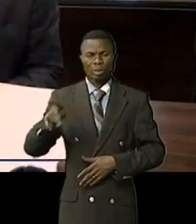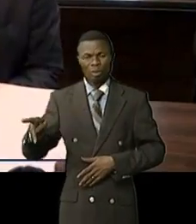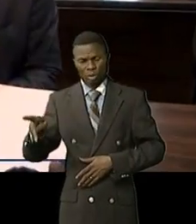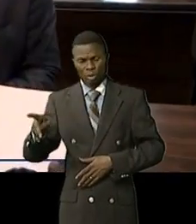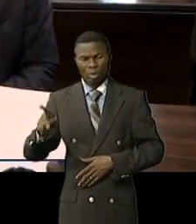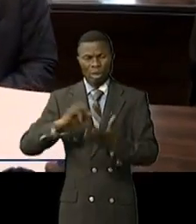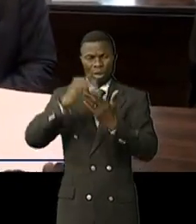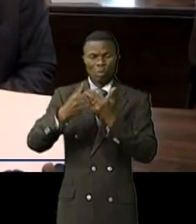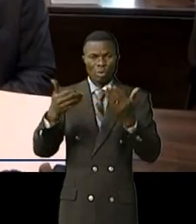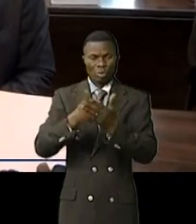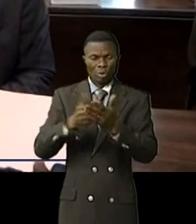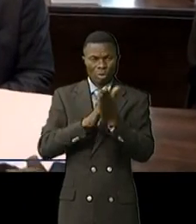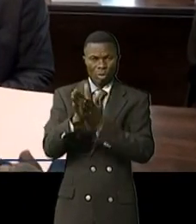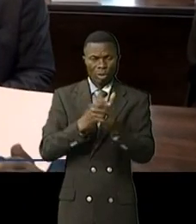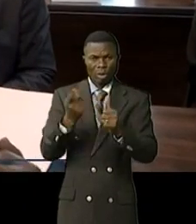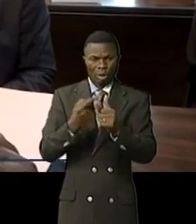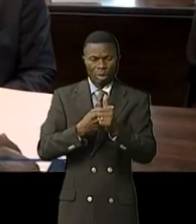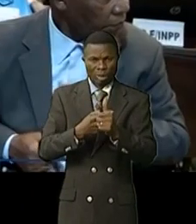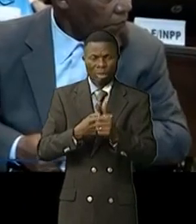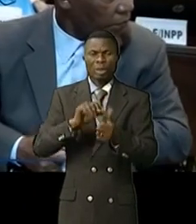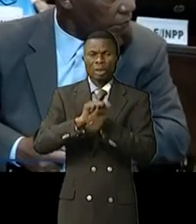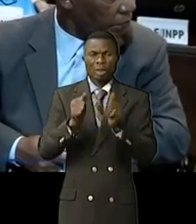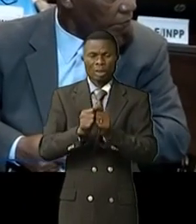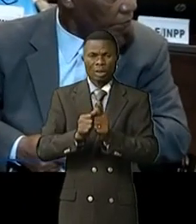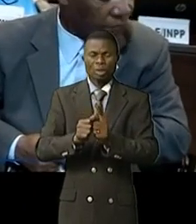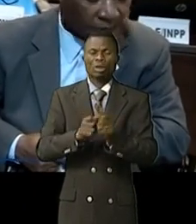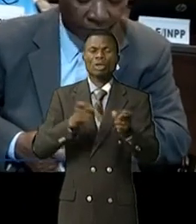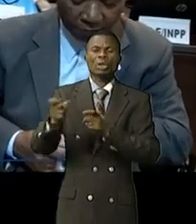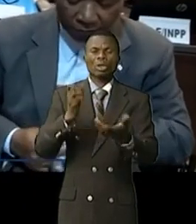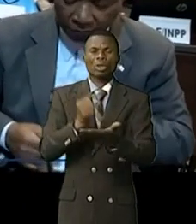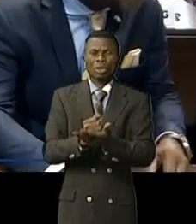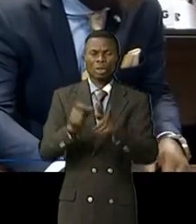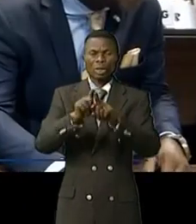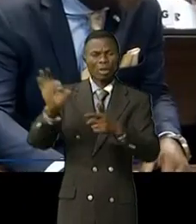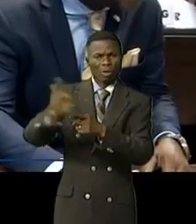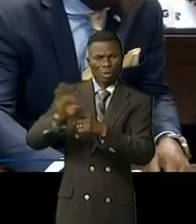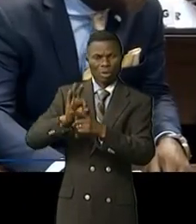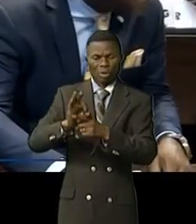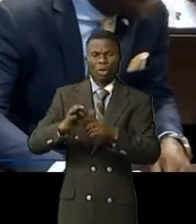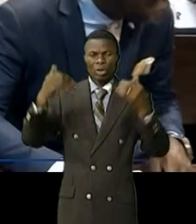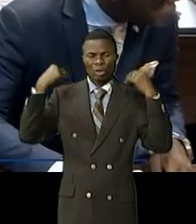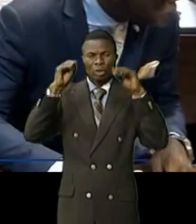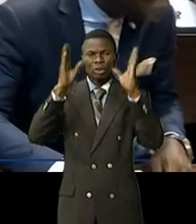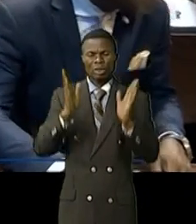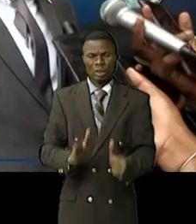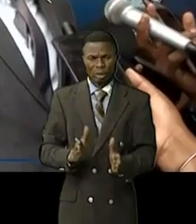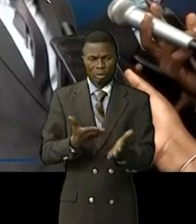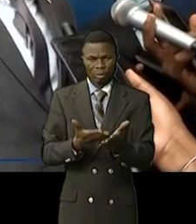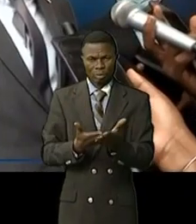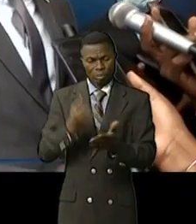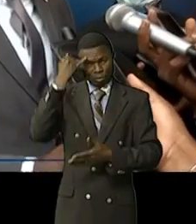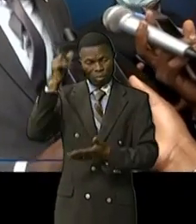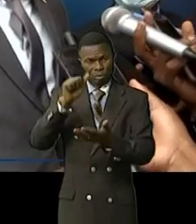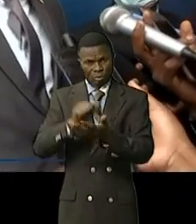nouveau projet met l'accent sur l'institutionnalisation du cycle de gestion et la formation de formateurs. L'INPP doit aller dans le sens